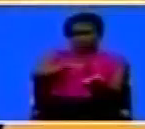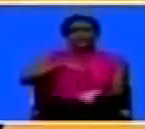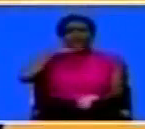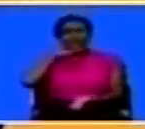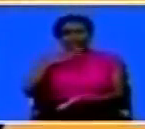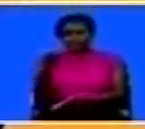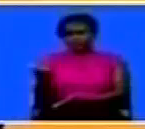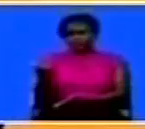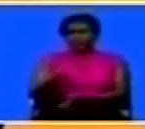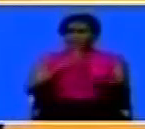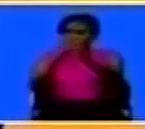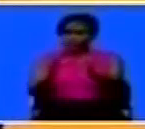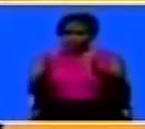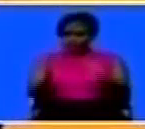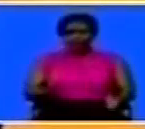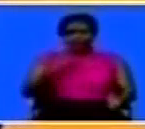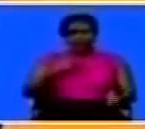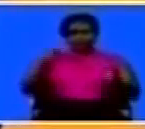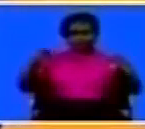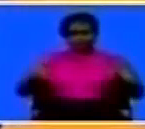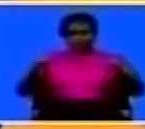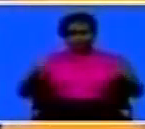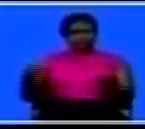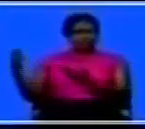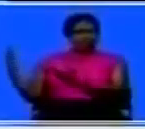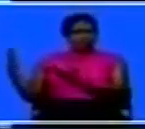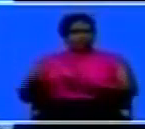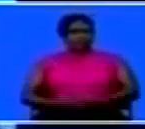Mwanahabari Hussein Mohamed ametuandalia taarifa ifuatayo.